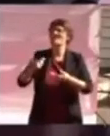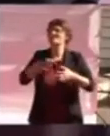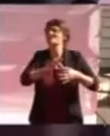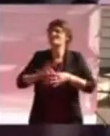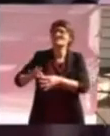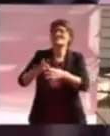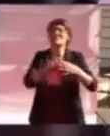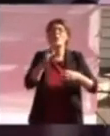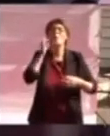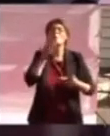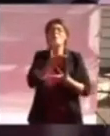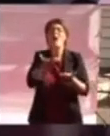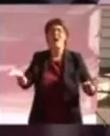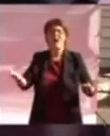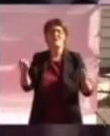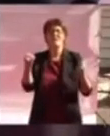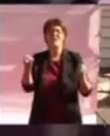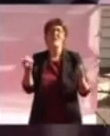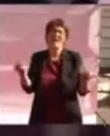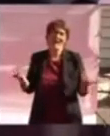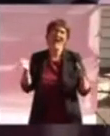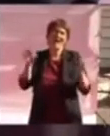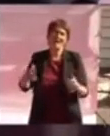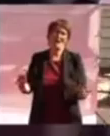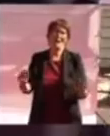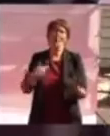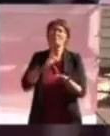valorizzare questo potenziale che abbiamo